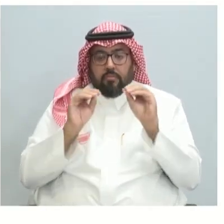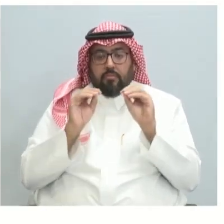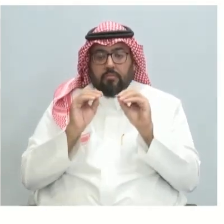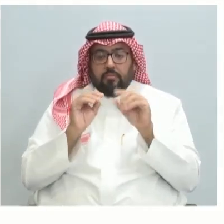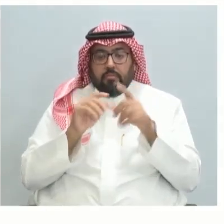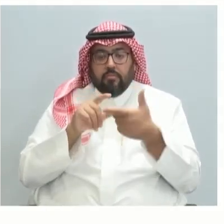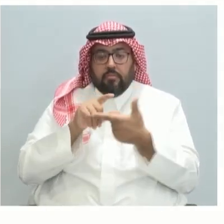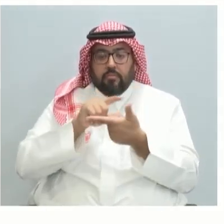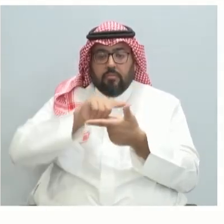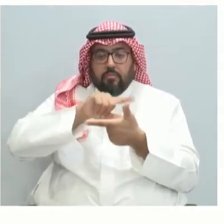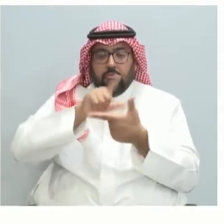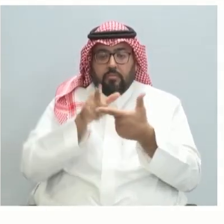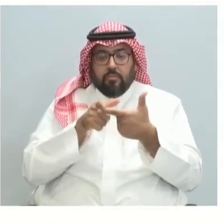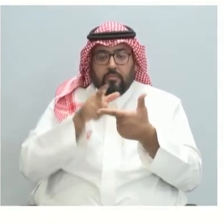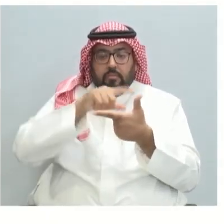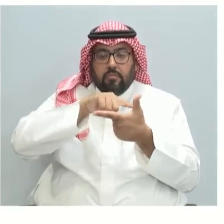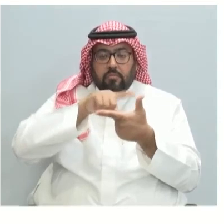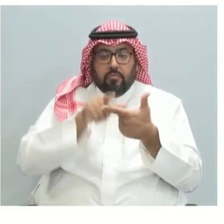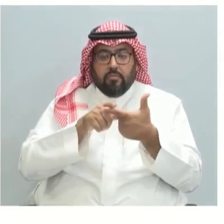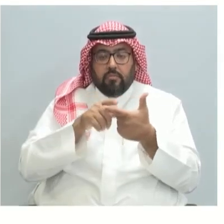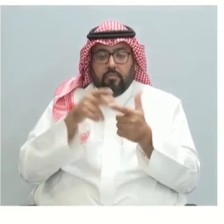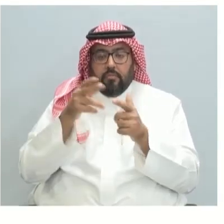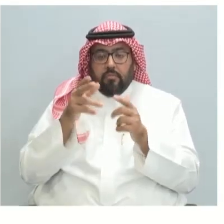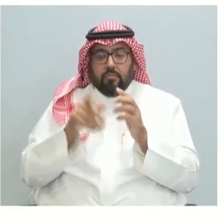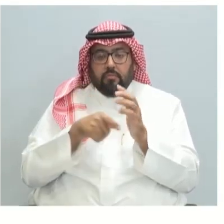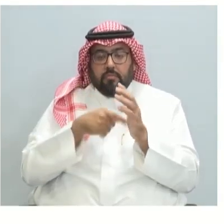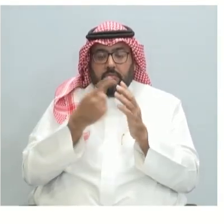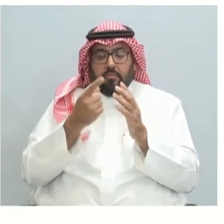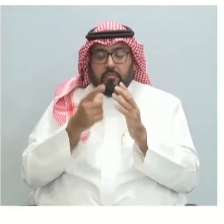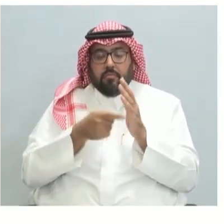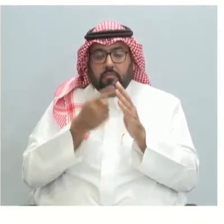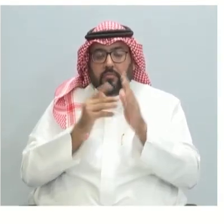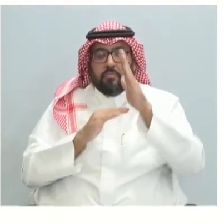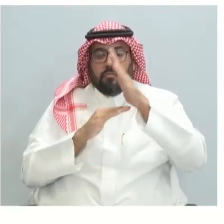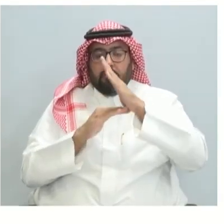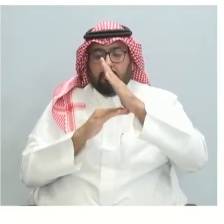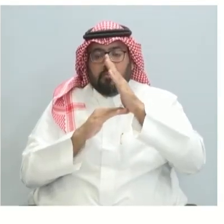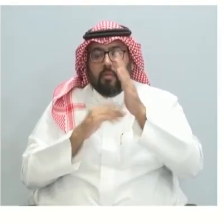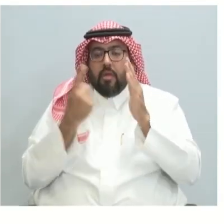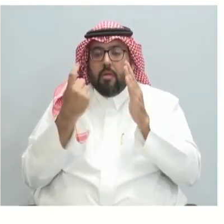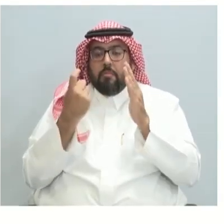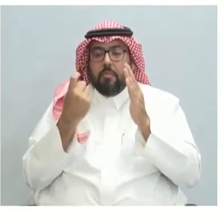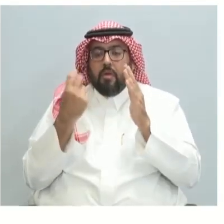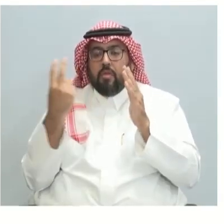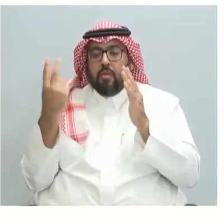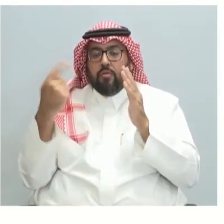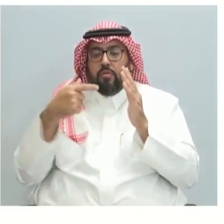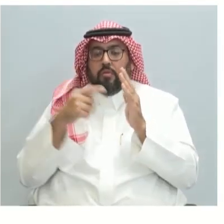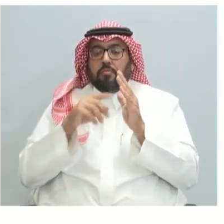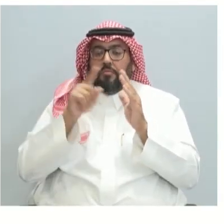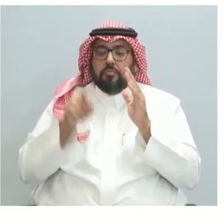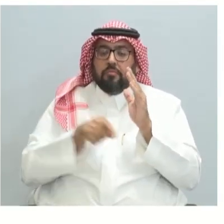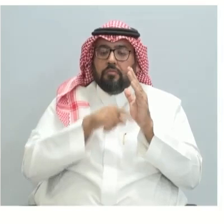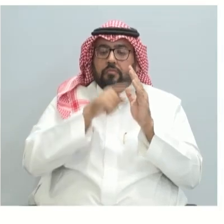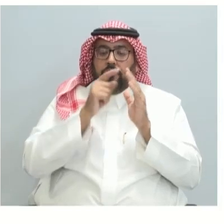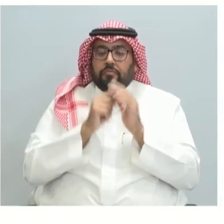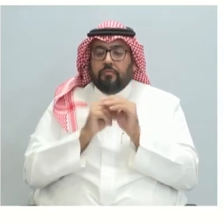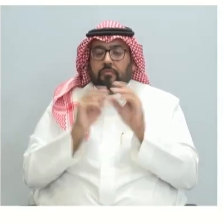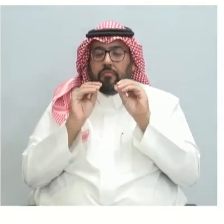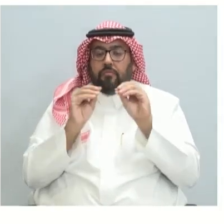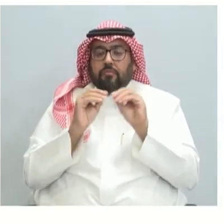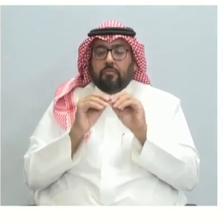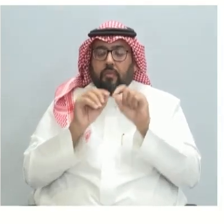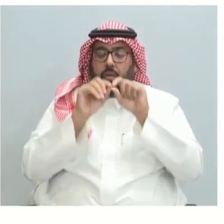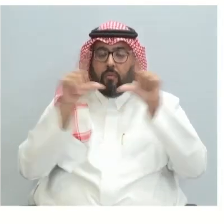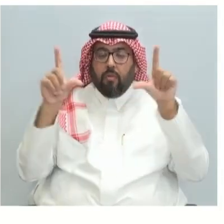المنقله لرسم الزاويه الاولى التي مقدارها 162 درجه وكرر هذه الخطوه لكل جزء من القطع كما هو